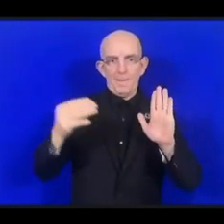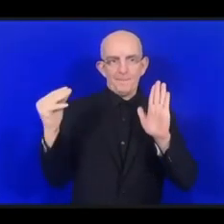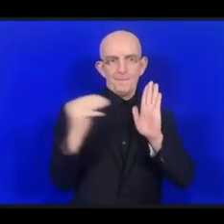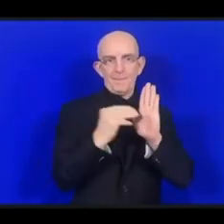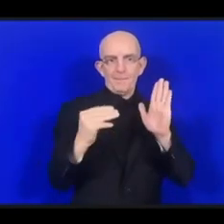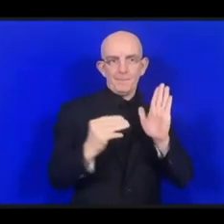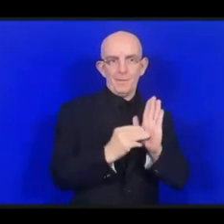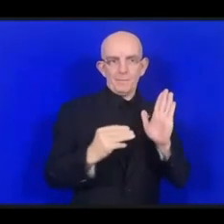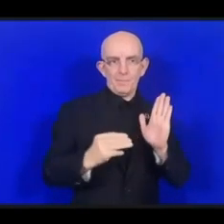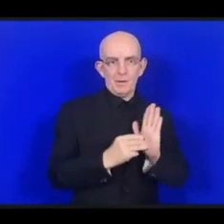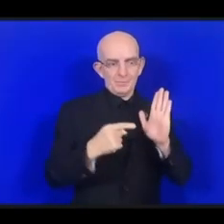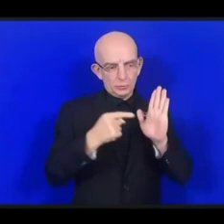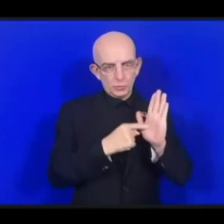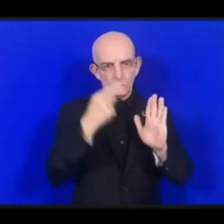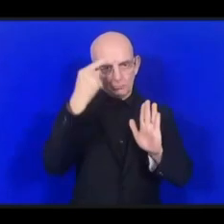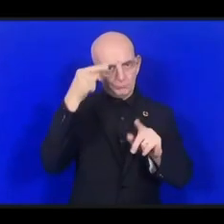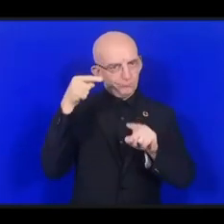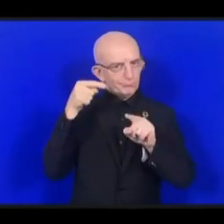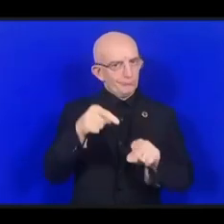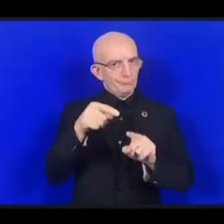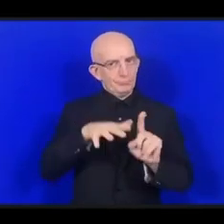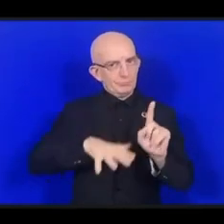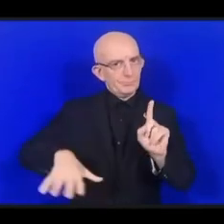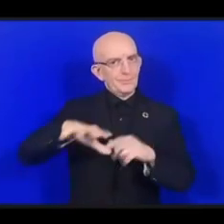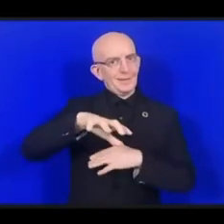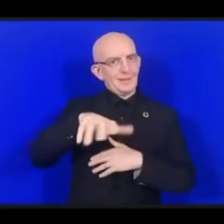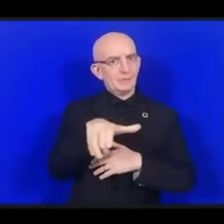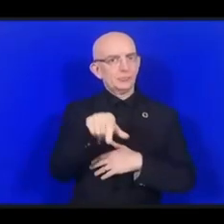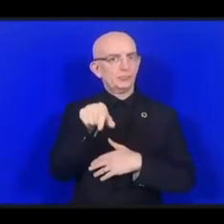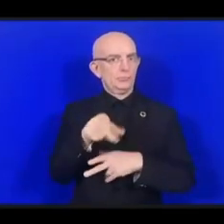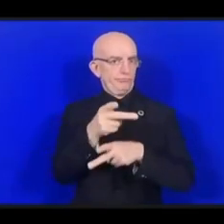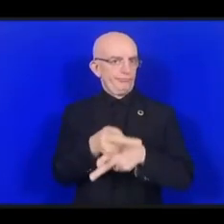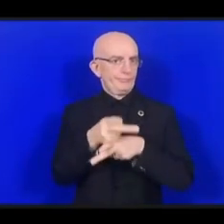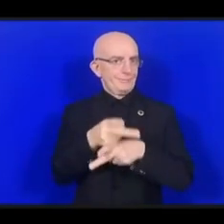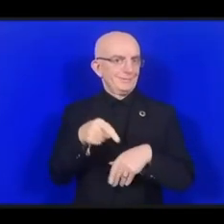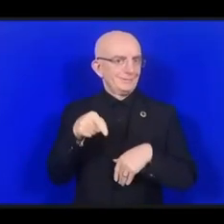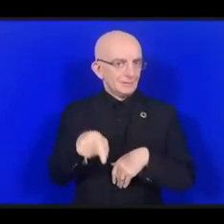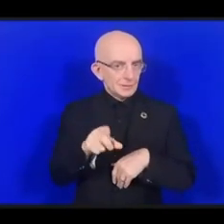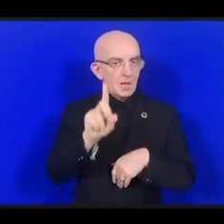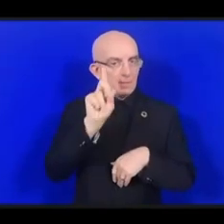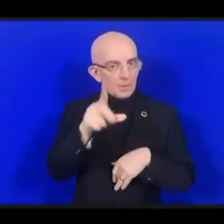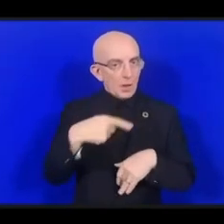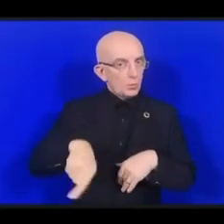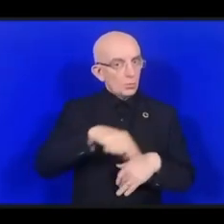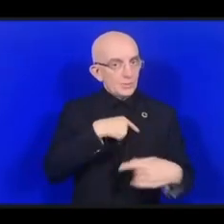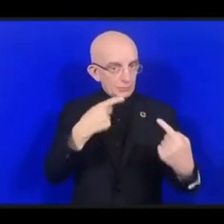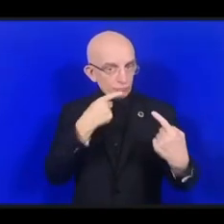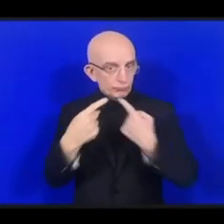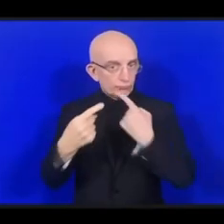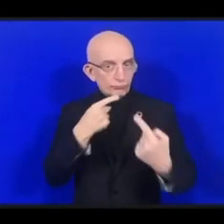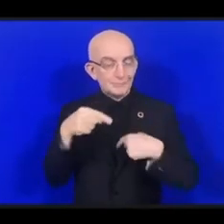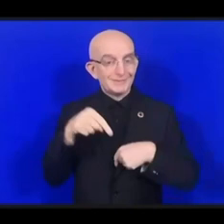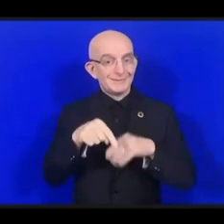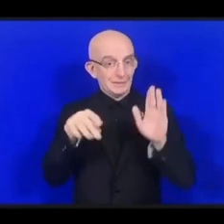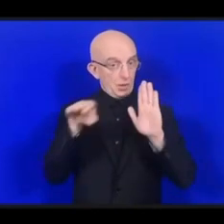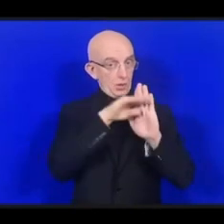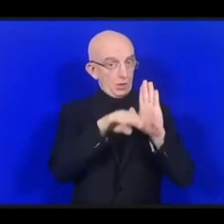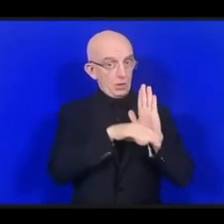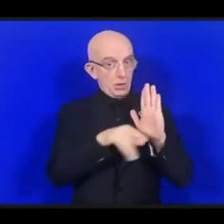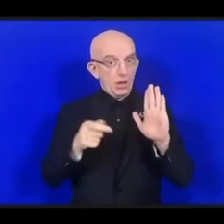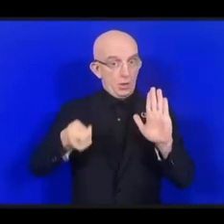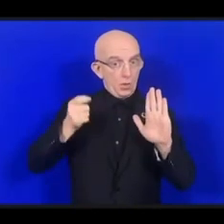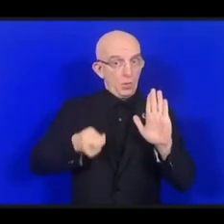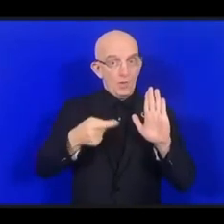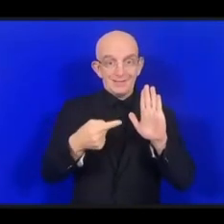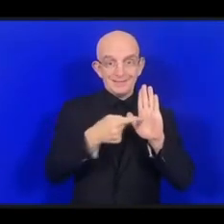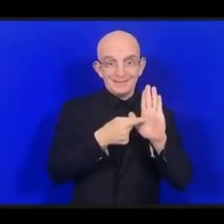解一点，就是我们到底要监管什么，我们为什么要监管它，谁会从监管和